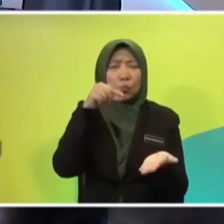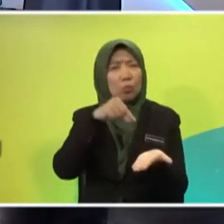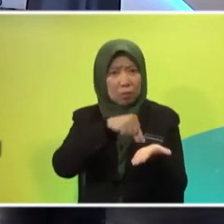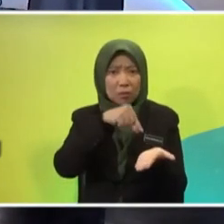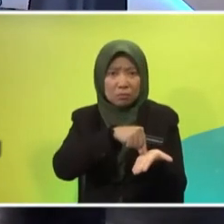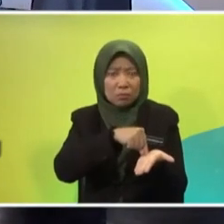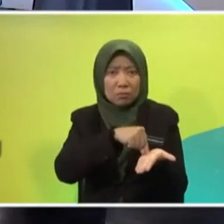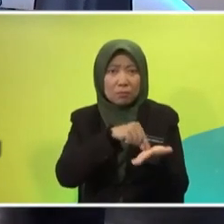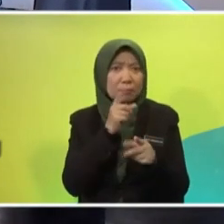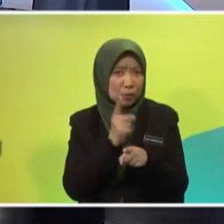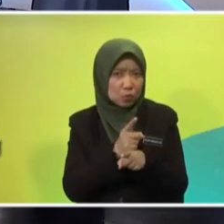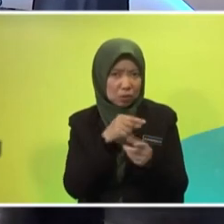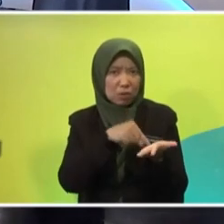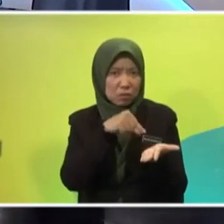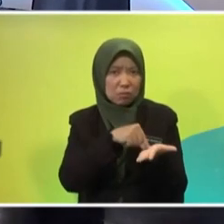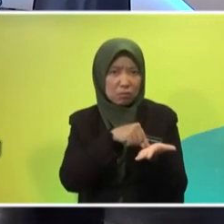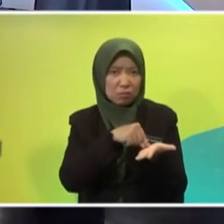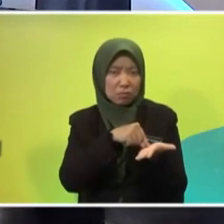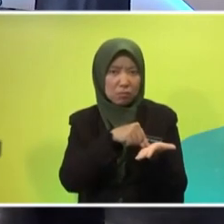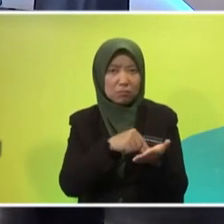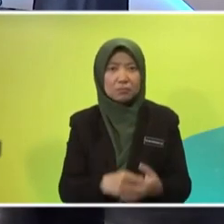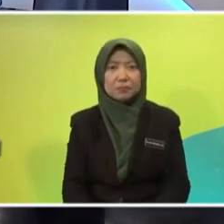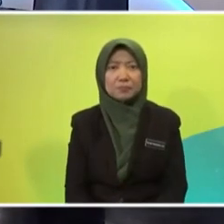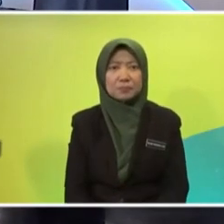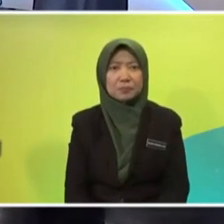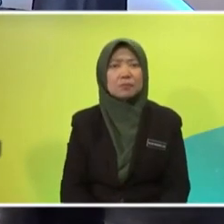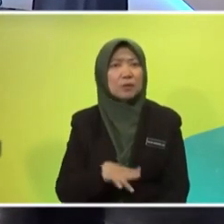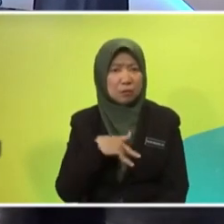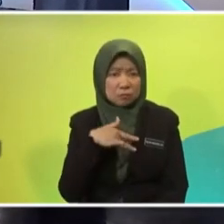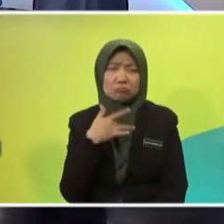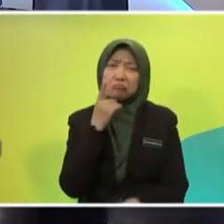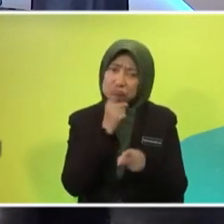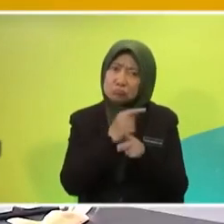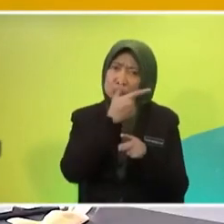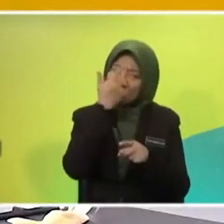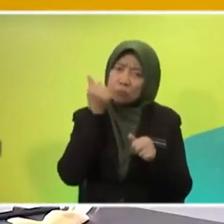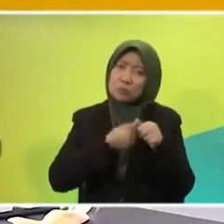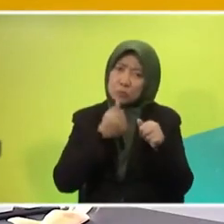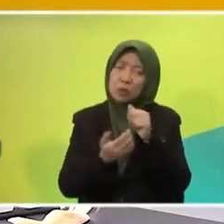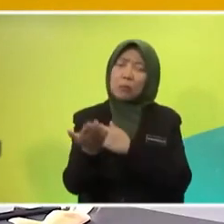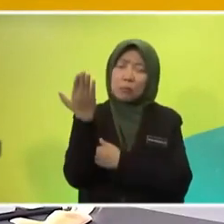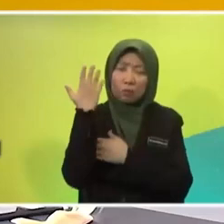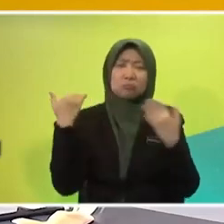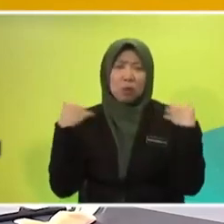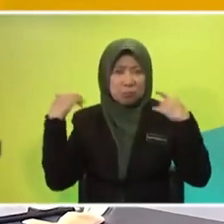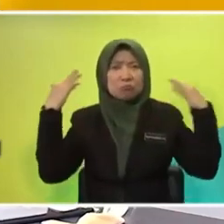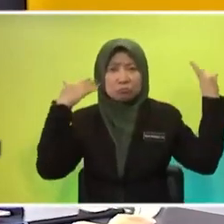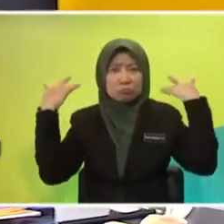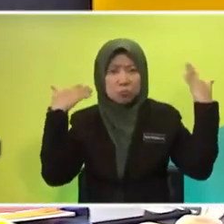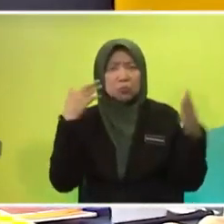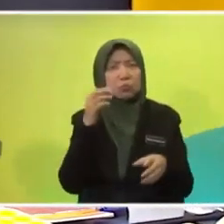Su. Betul ke bunyi ayam Cikgu Ana? Saya rasa betul Cikgu sebab setiap pagi saya akan dengar bunyi kok kok kok